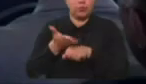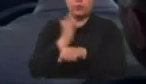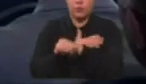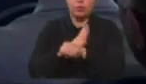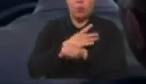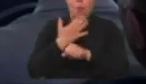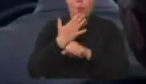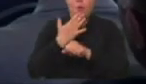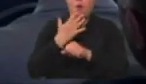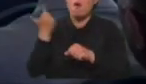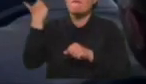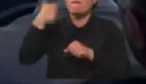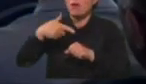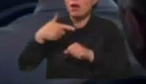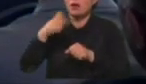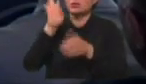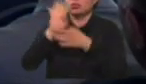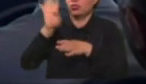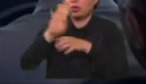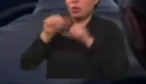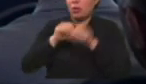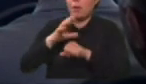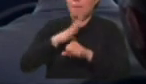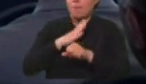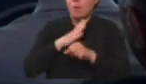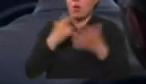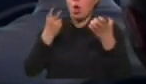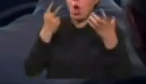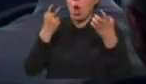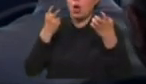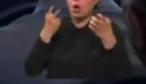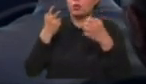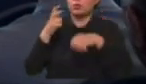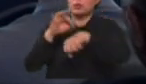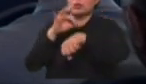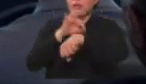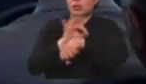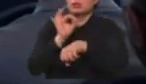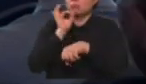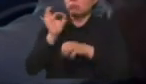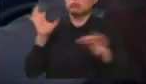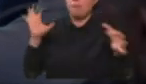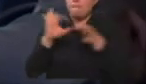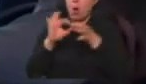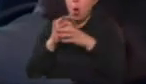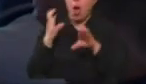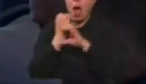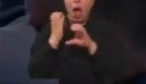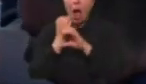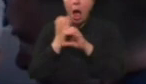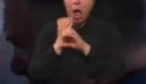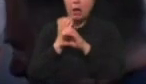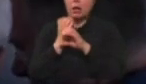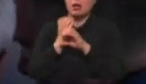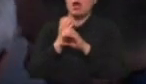to przytoczone, w 2014 roku było prawie 800 kilometrów regularnych linii autobusowych, aby